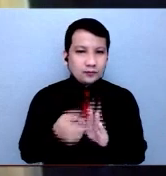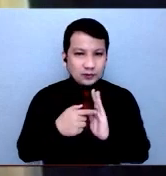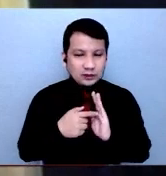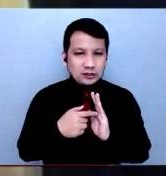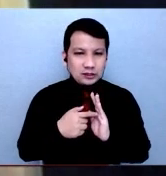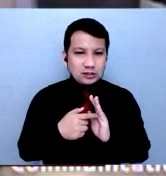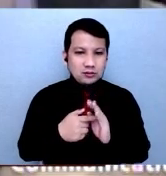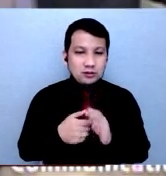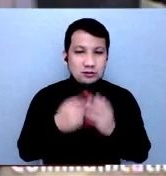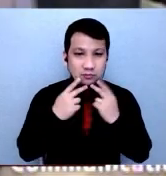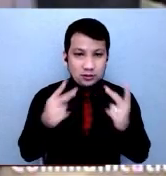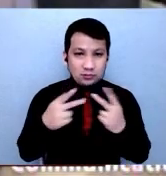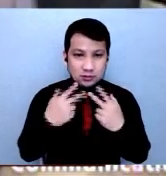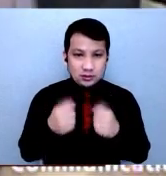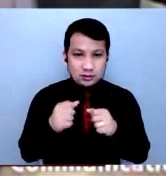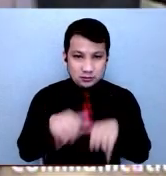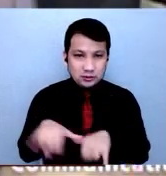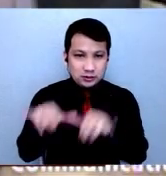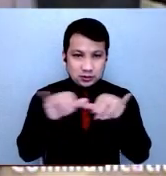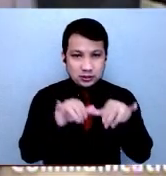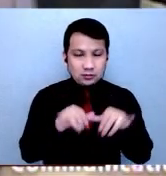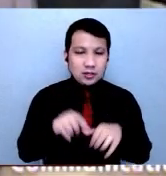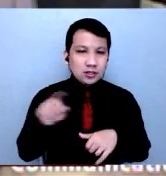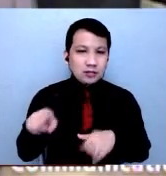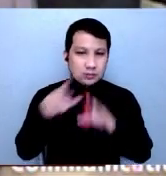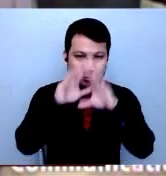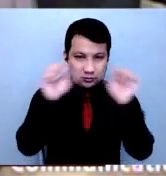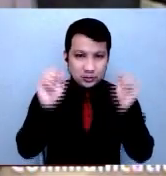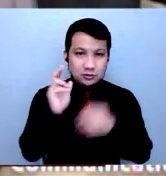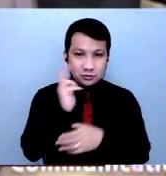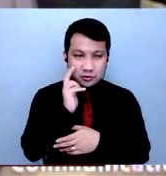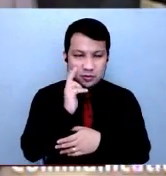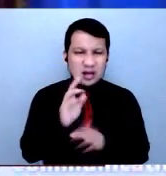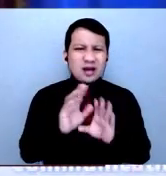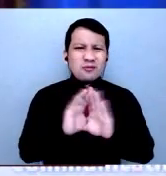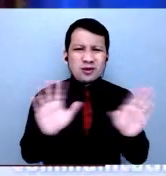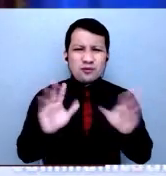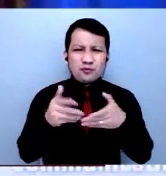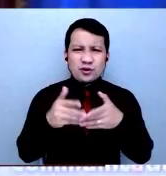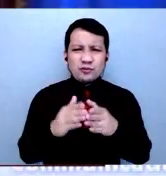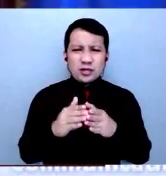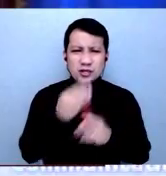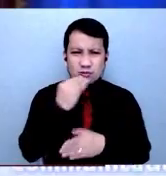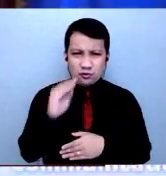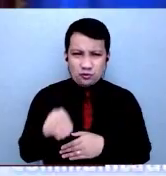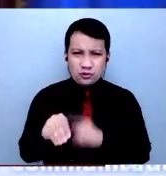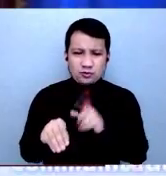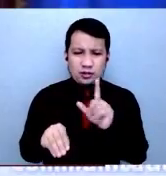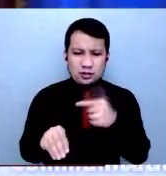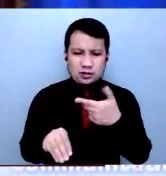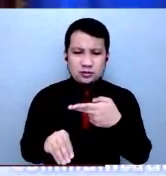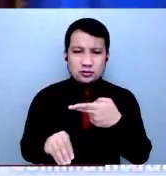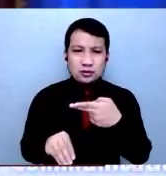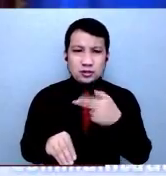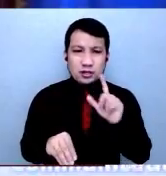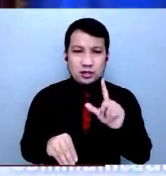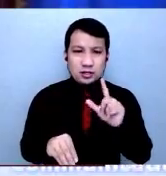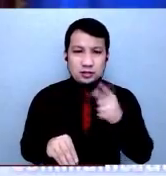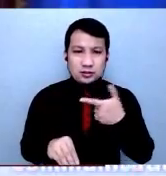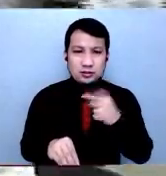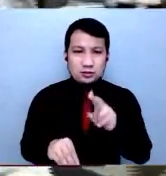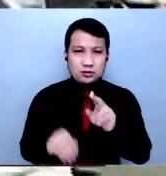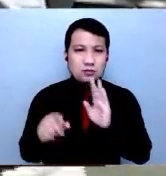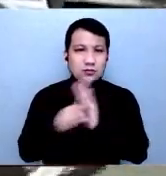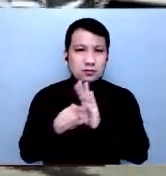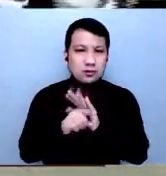health standards. Para kay Pangulong Duterte, dapat magpatupad ng ordinansa ang mga LGU para pagbawalan na sa pampublikong